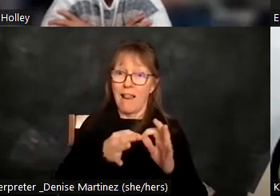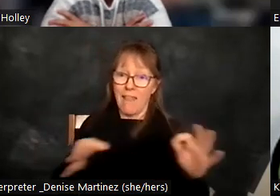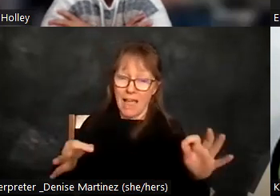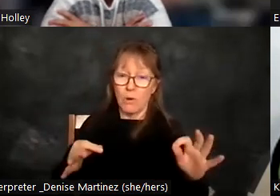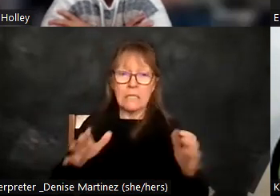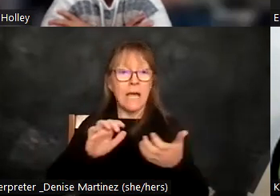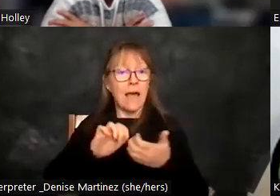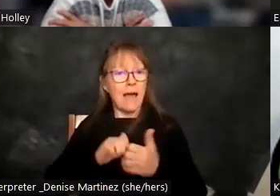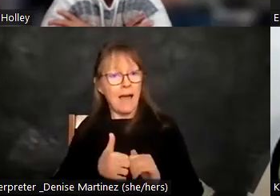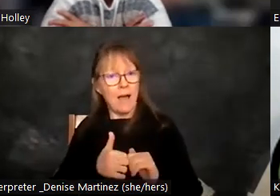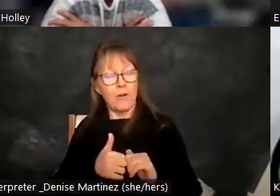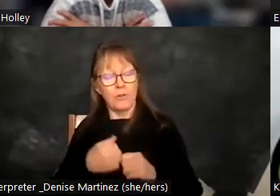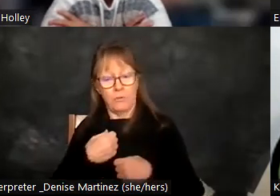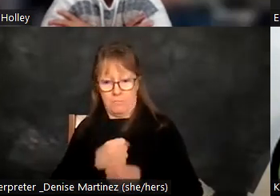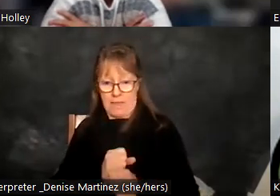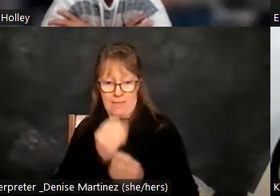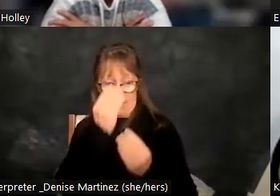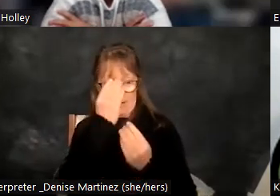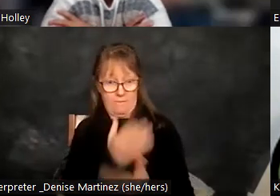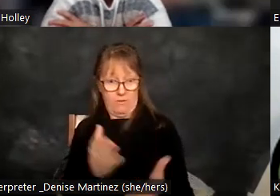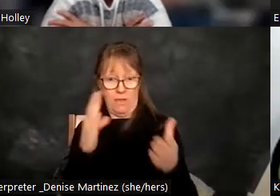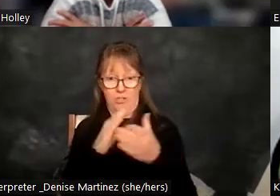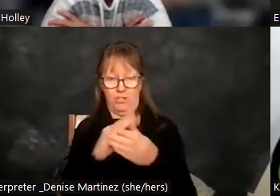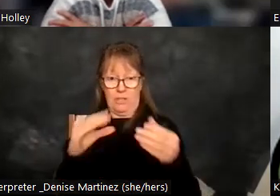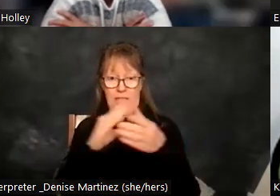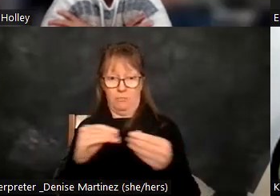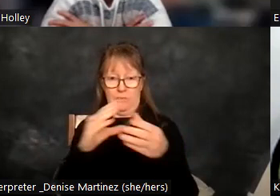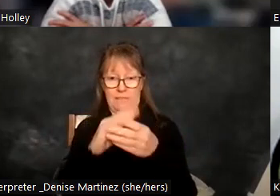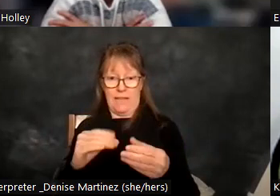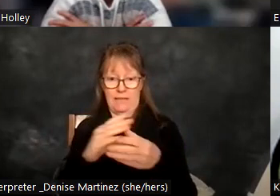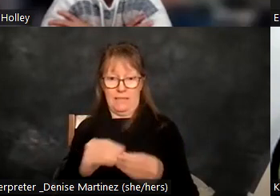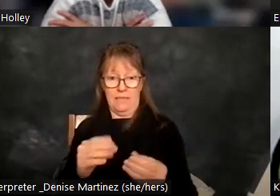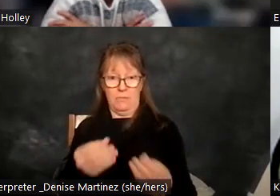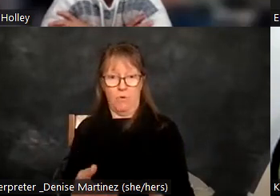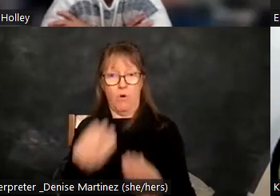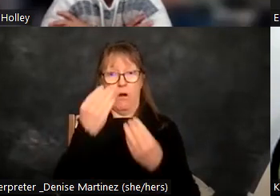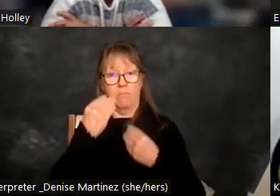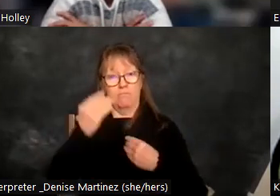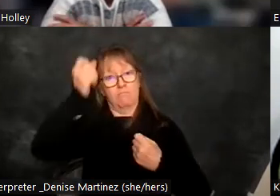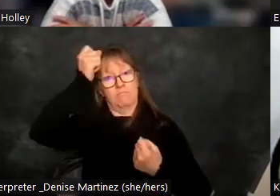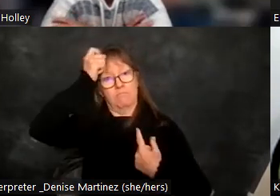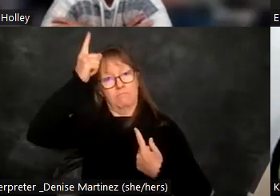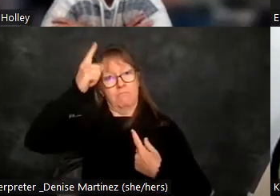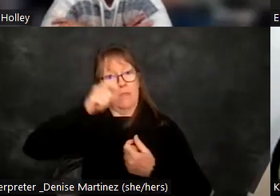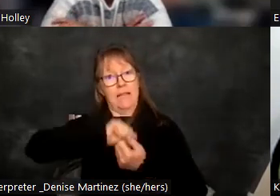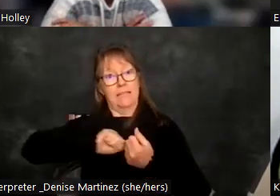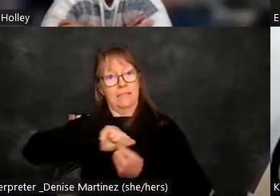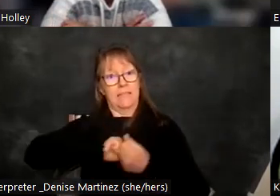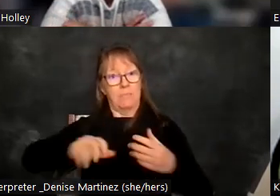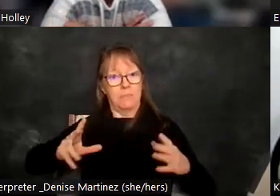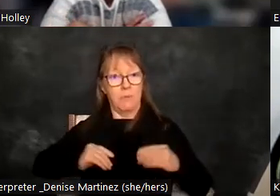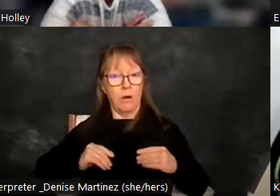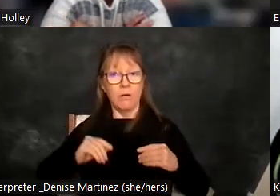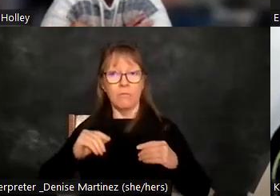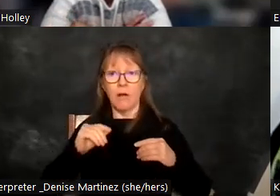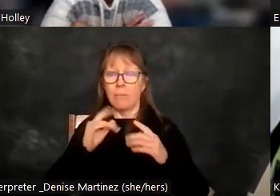how do you linguistique make that information et easy qui sont capables de faire information ça presented, more accessible, présenter just from a technical perspective qui a or plus a